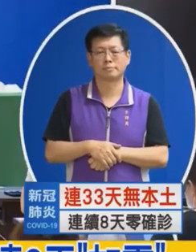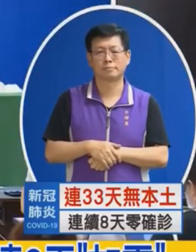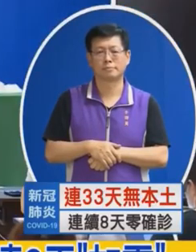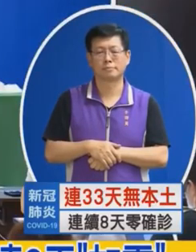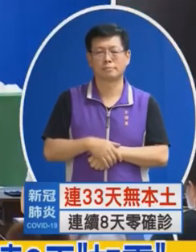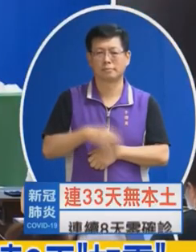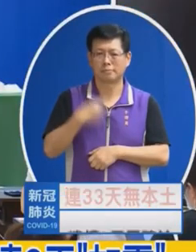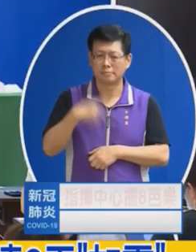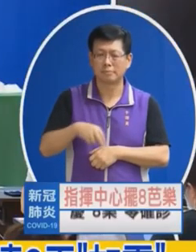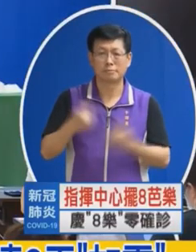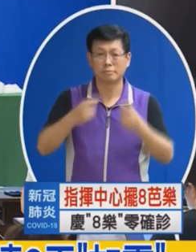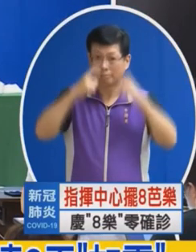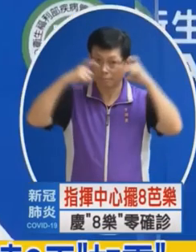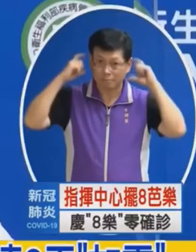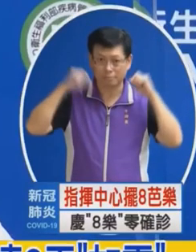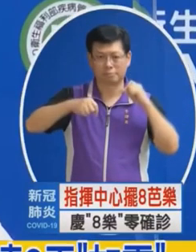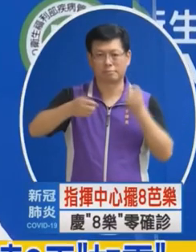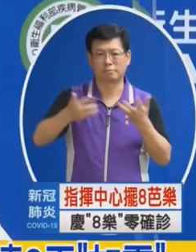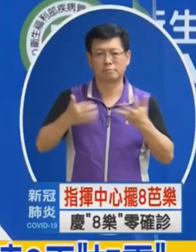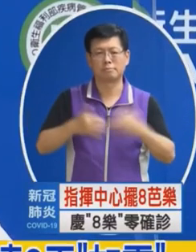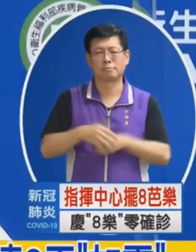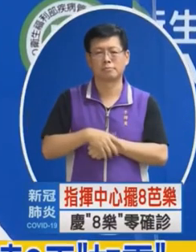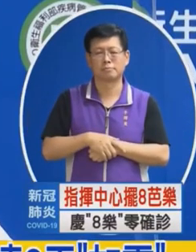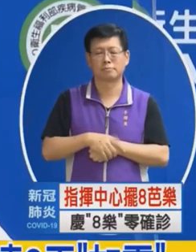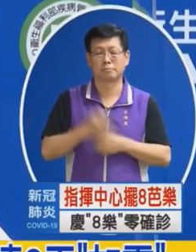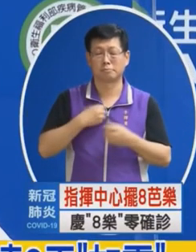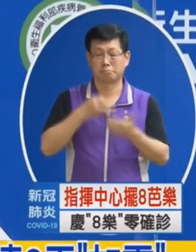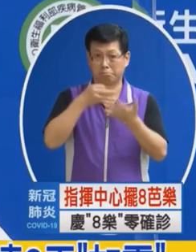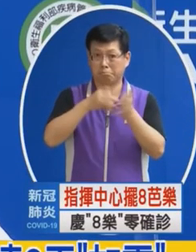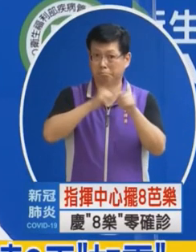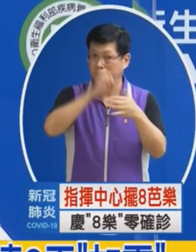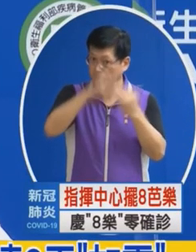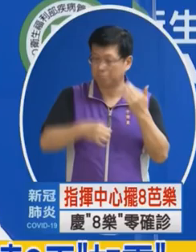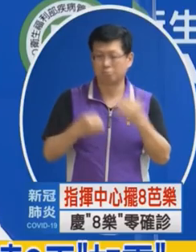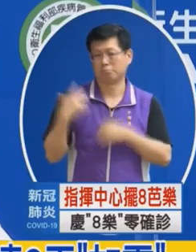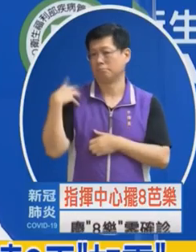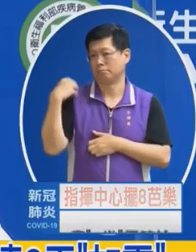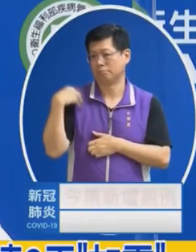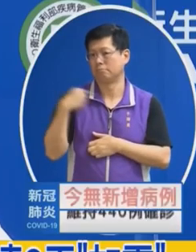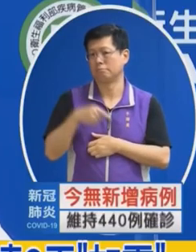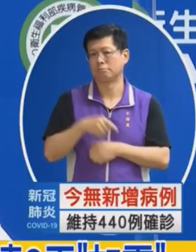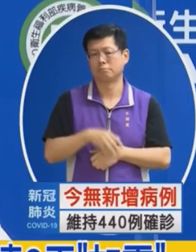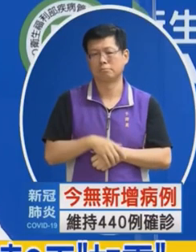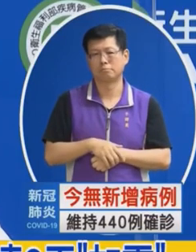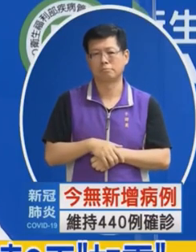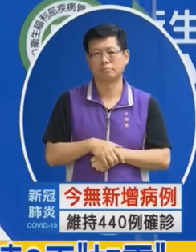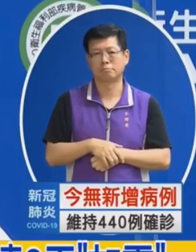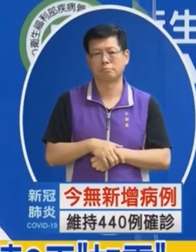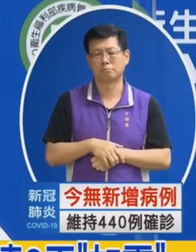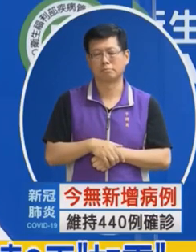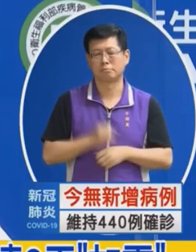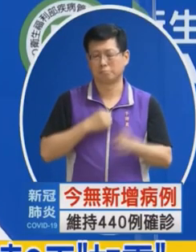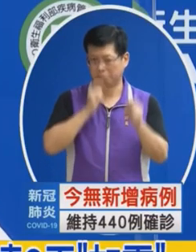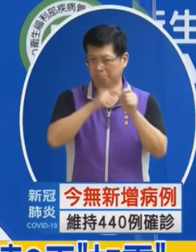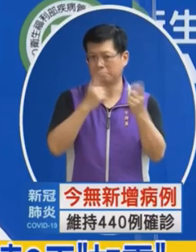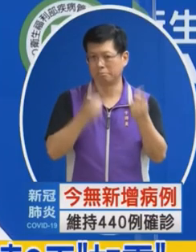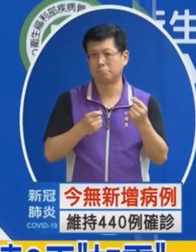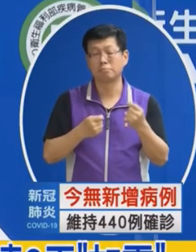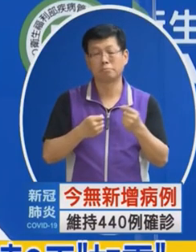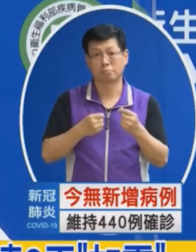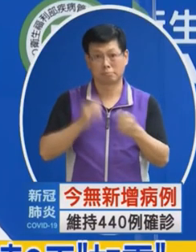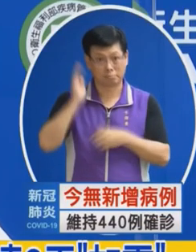好，至于在口罩的政策大概实名制这个政策不变方向不变，